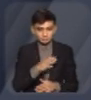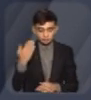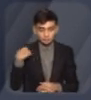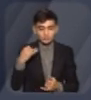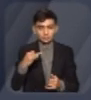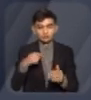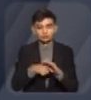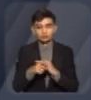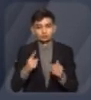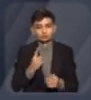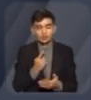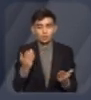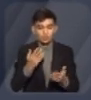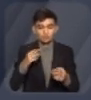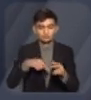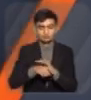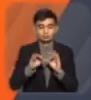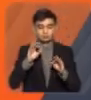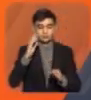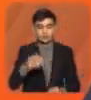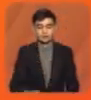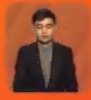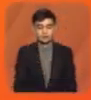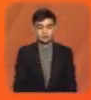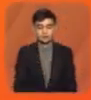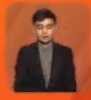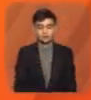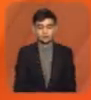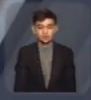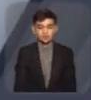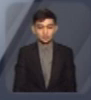ожиданиях и прогнозах уже через несколько минут.